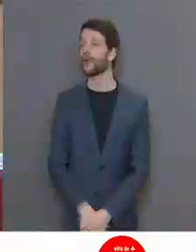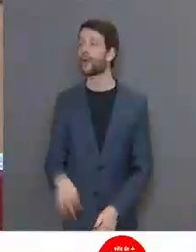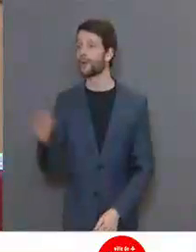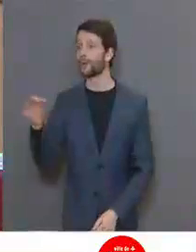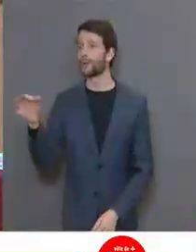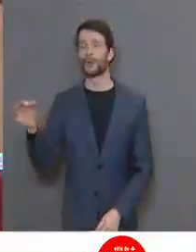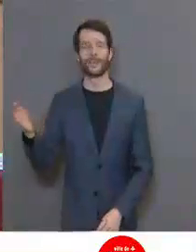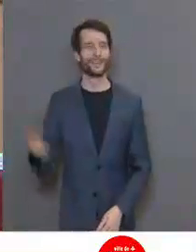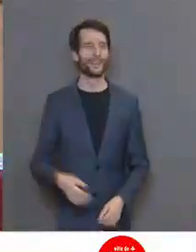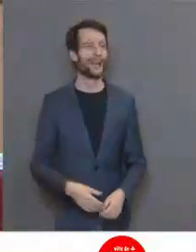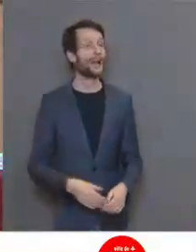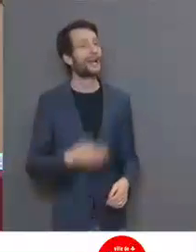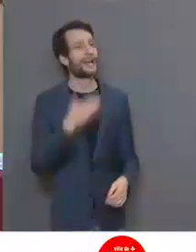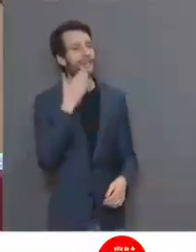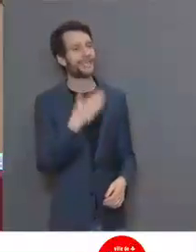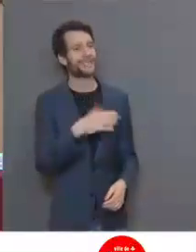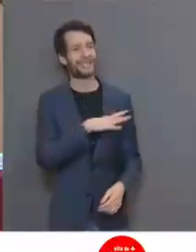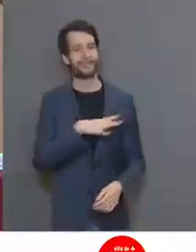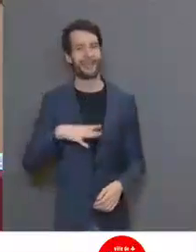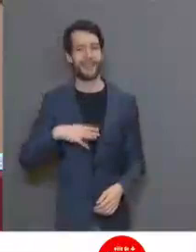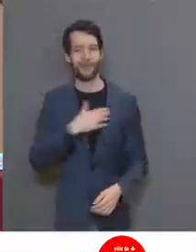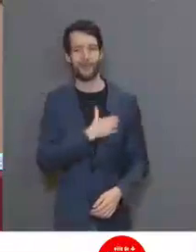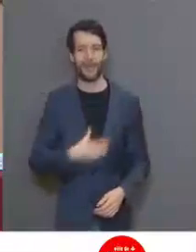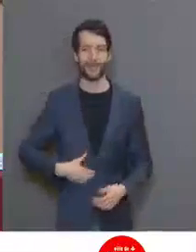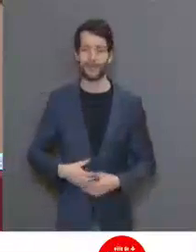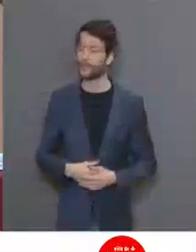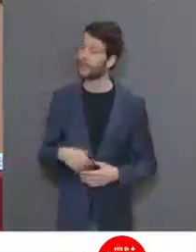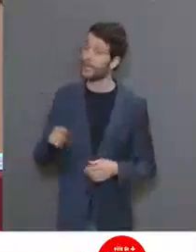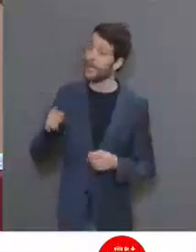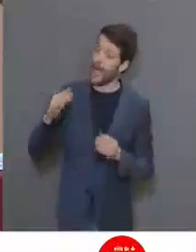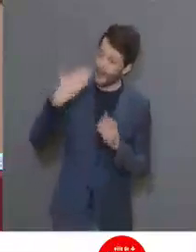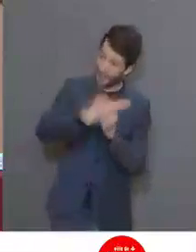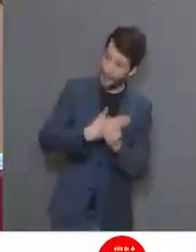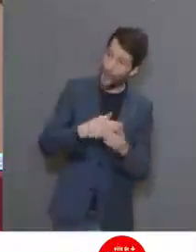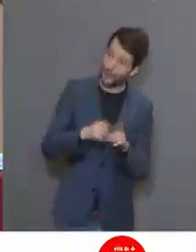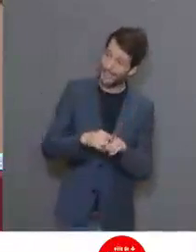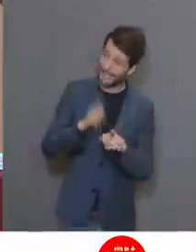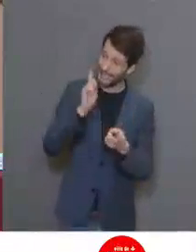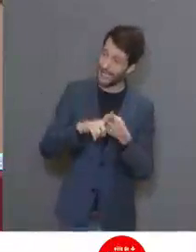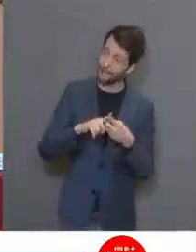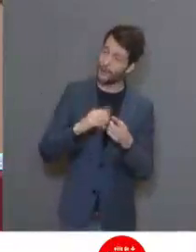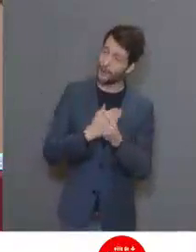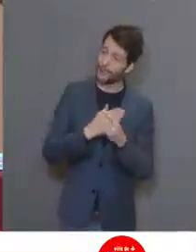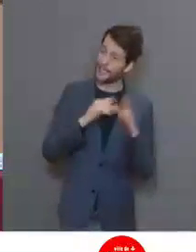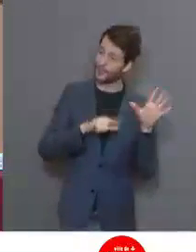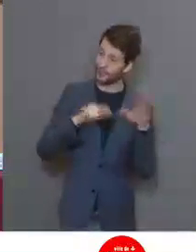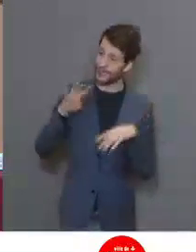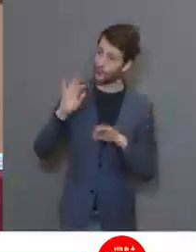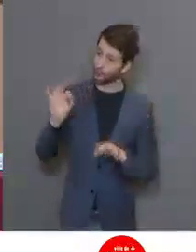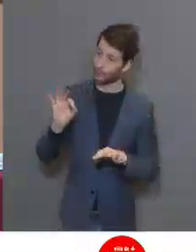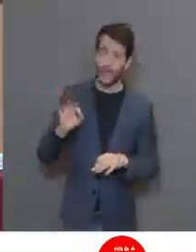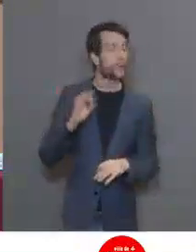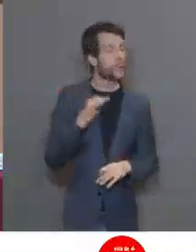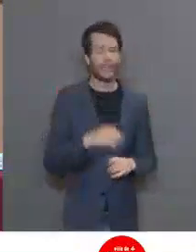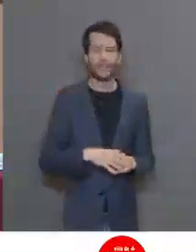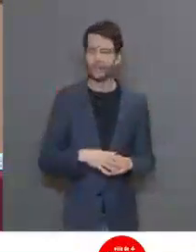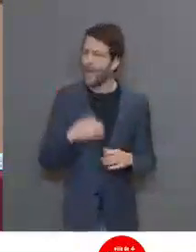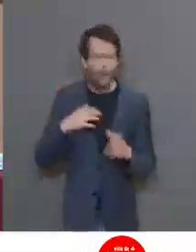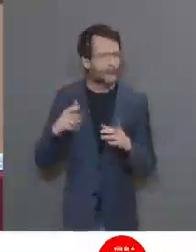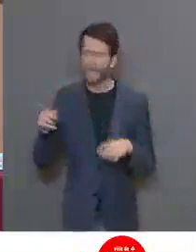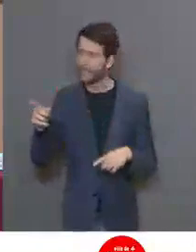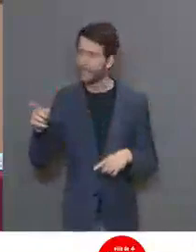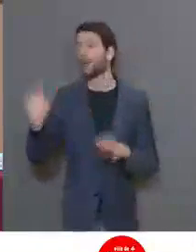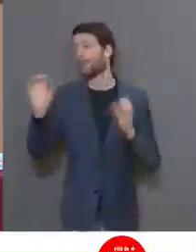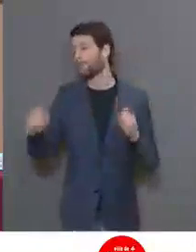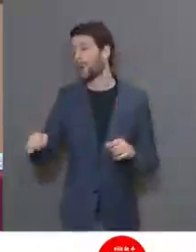Très bien, merci Madame le maire. Mais vous allez aussi intervenir sur le 74 après, c'est Oui, ça? mais je vous ai demandé... Vous parliez du 74, mais vous